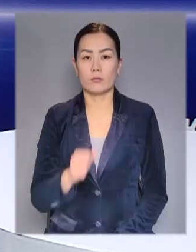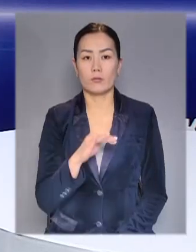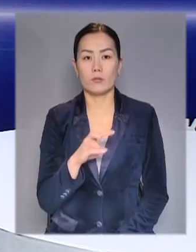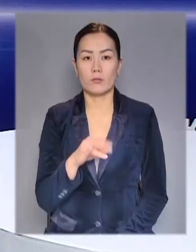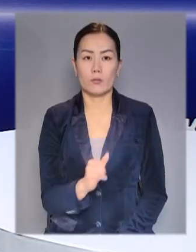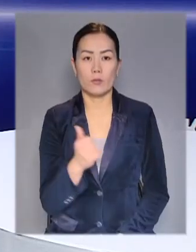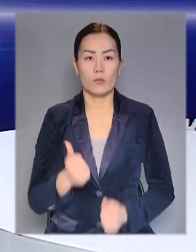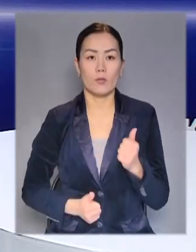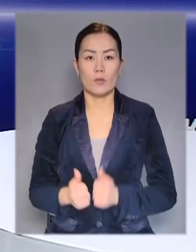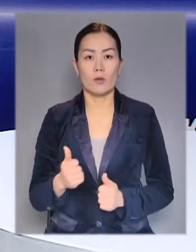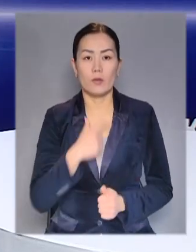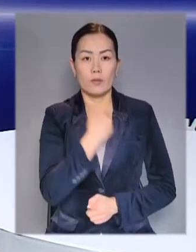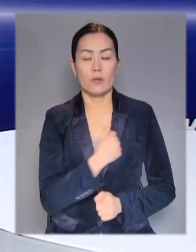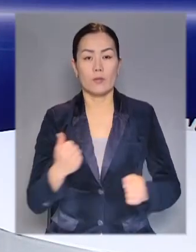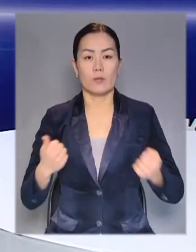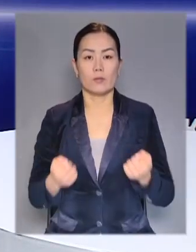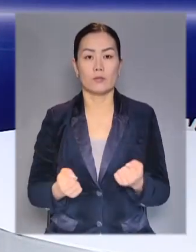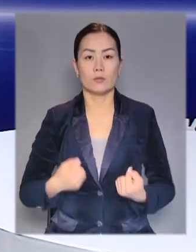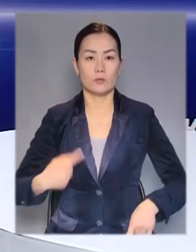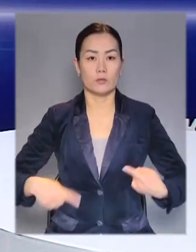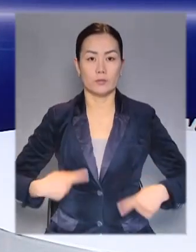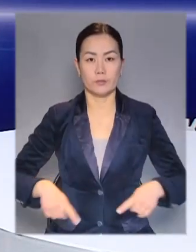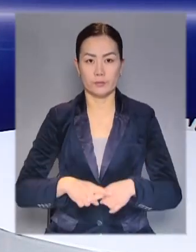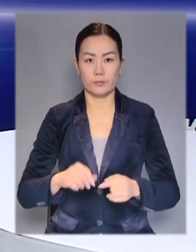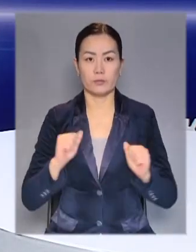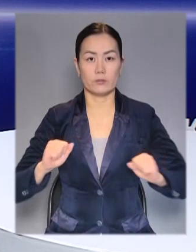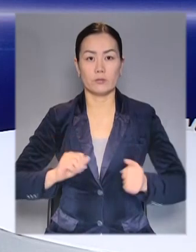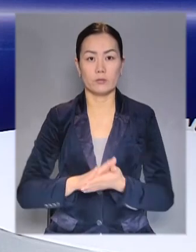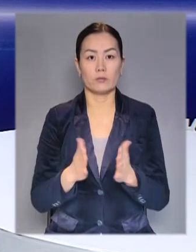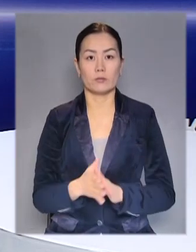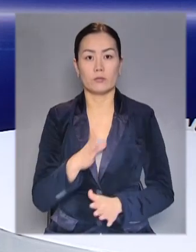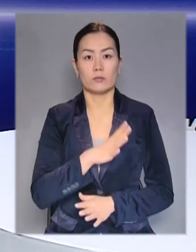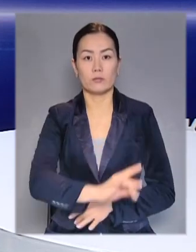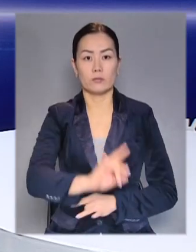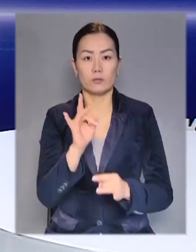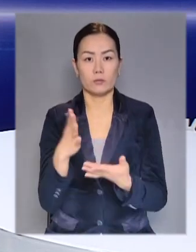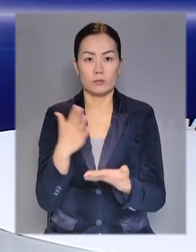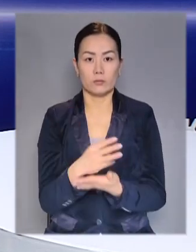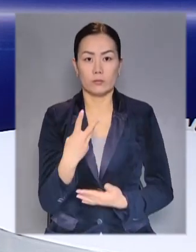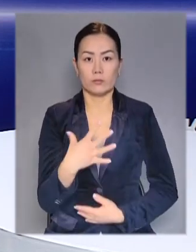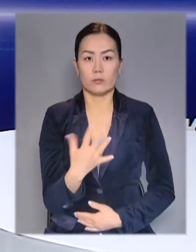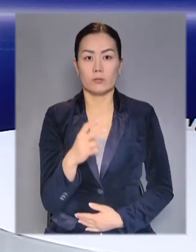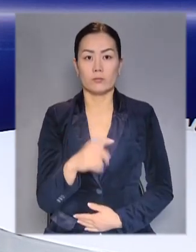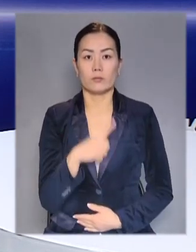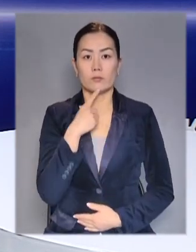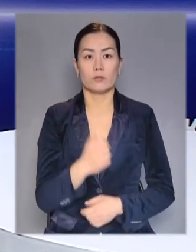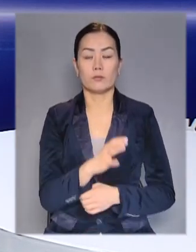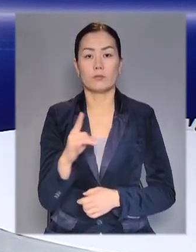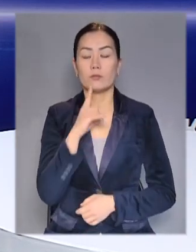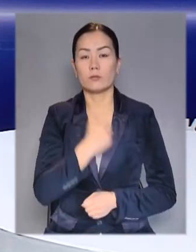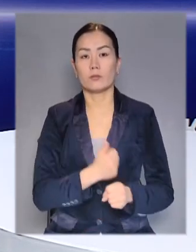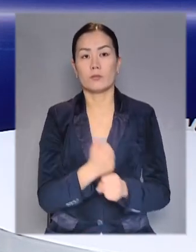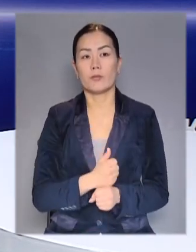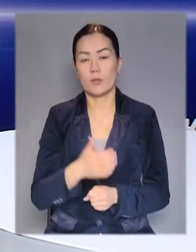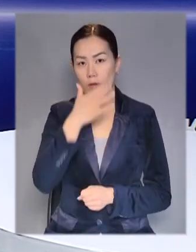В Атырау прошел турнир среди ветеранов спорта по мини-футболу. Спортивное мероприятие было посвящено 35-летию вывода советских